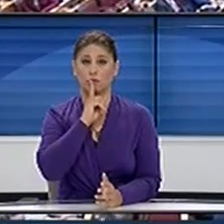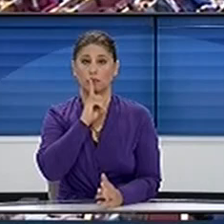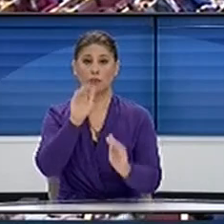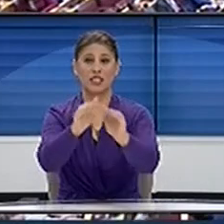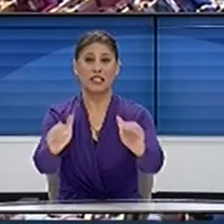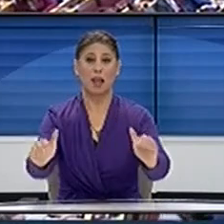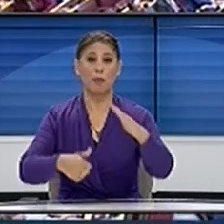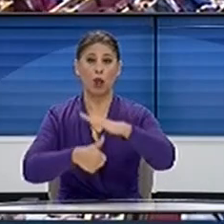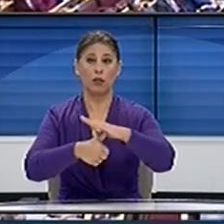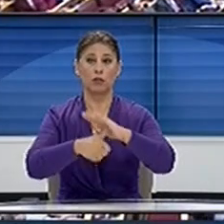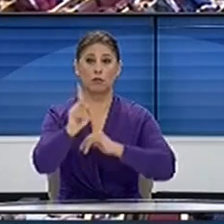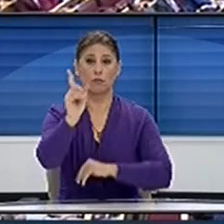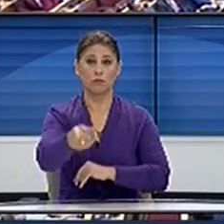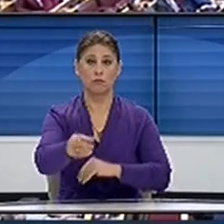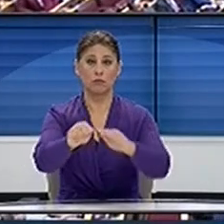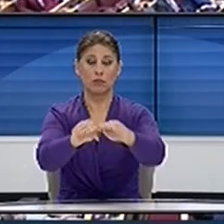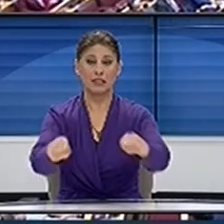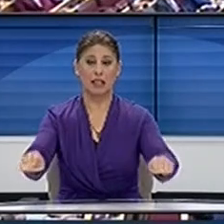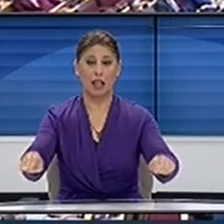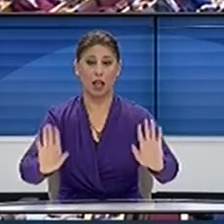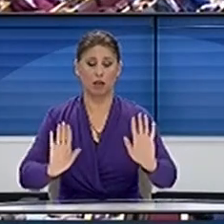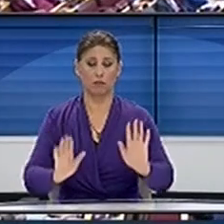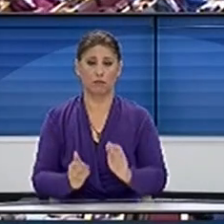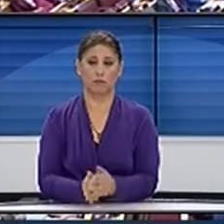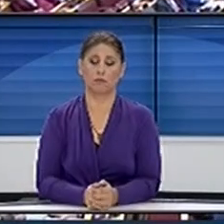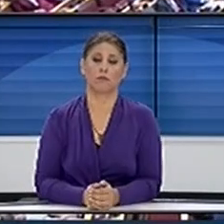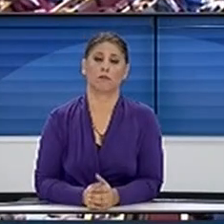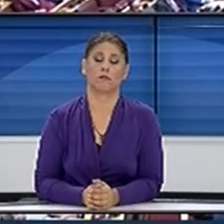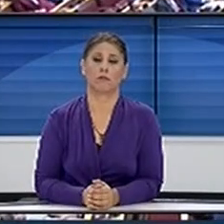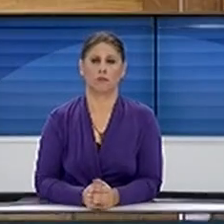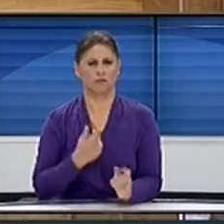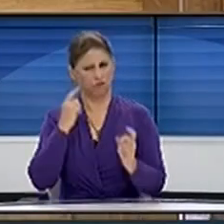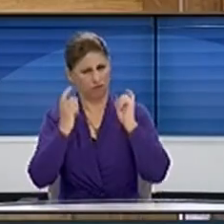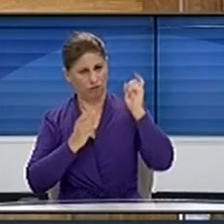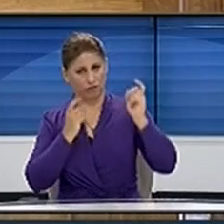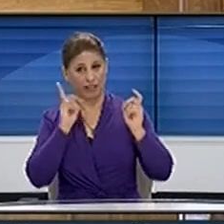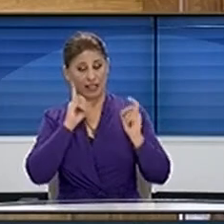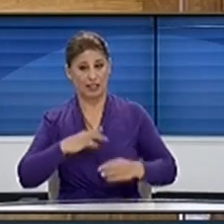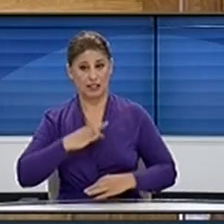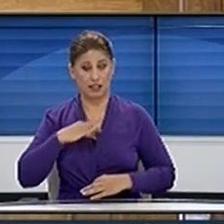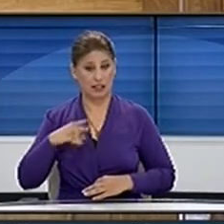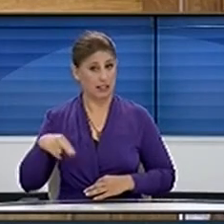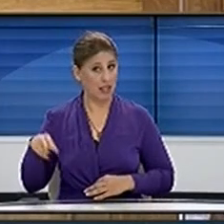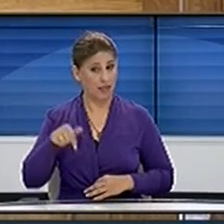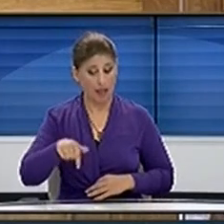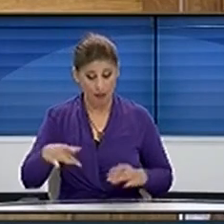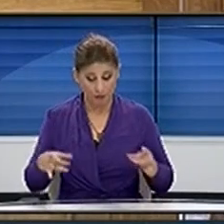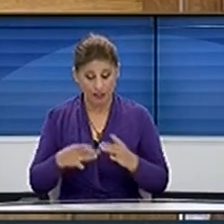Ησυχία. Αναρωτιέμαι. Πραγματικά, κυρίες και κύριοι Σάφη, αν σε αυτή τη